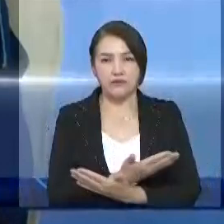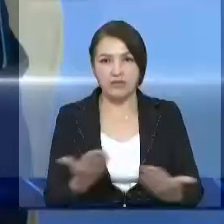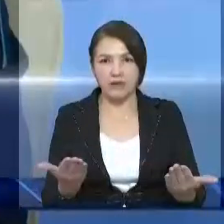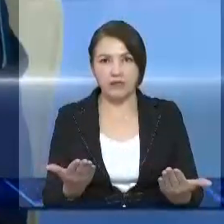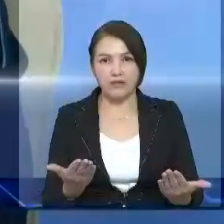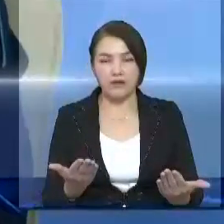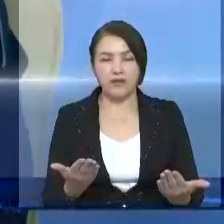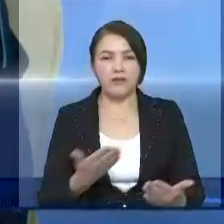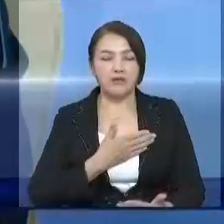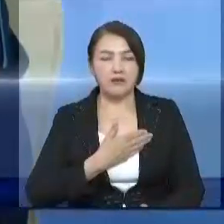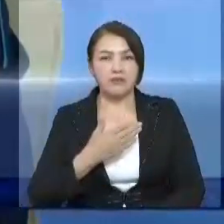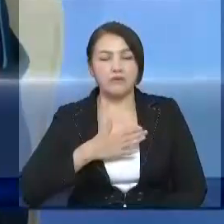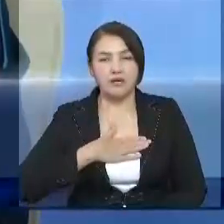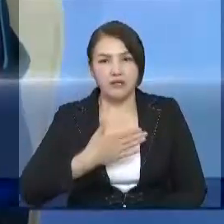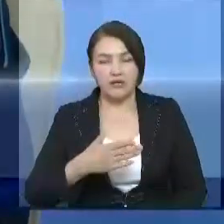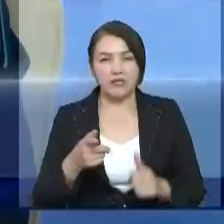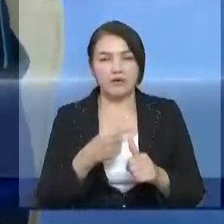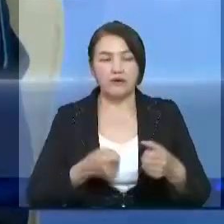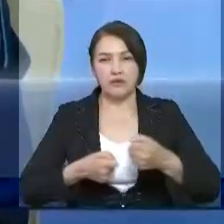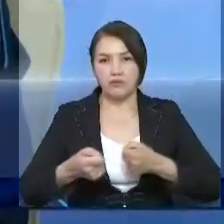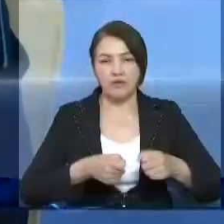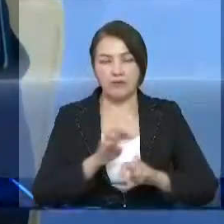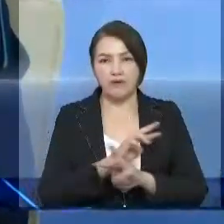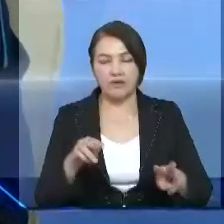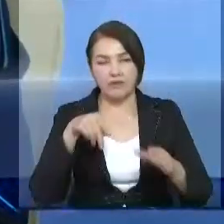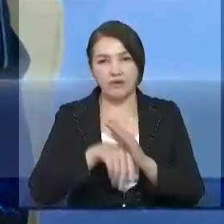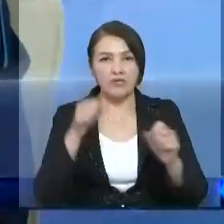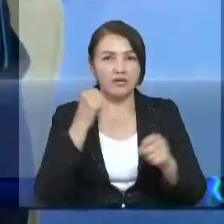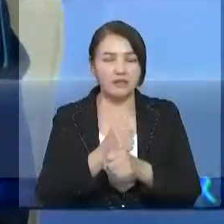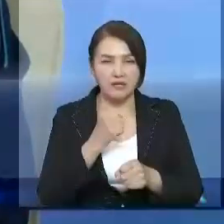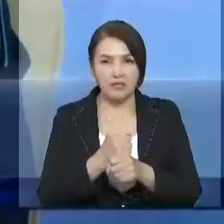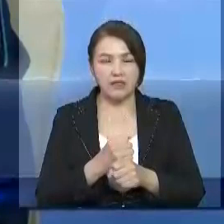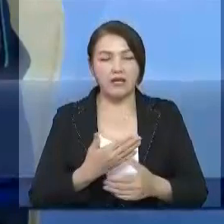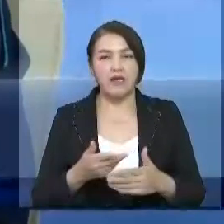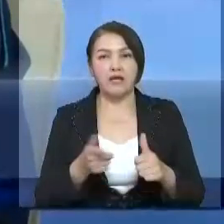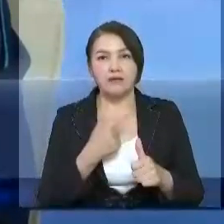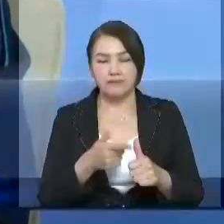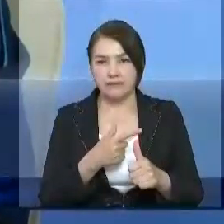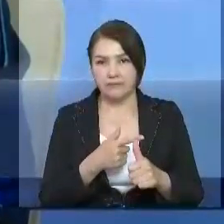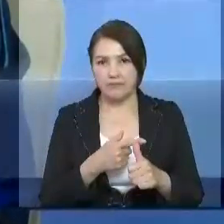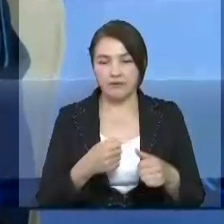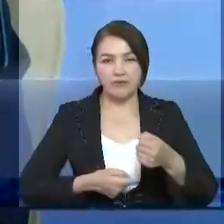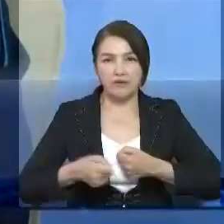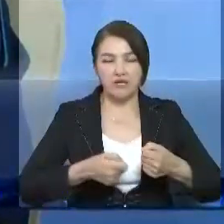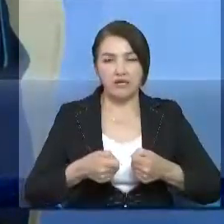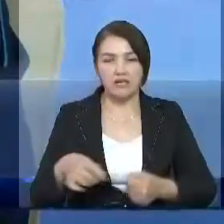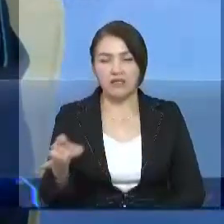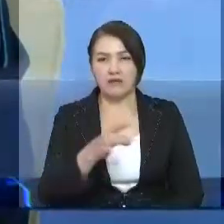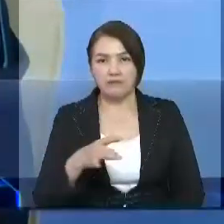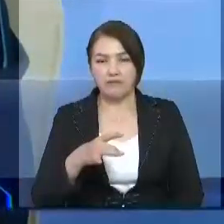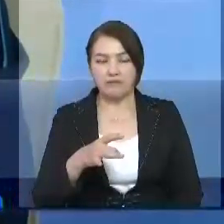пола хочу поблагодарить от имени руководства министерства внутренних дел от имени руководства